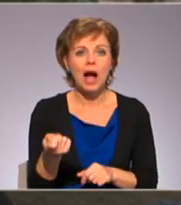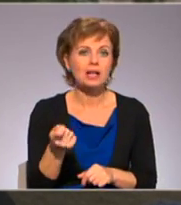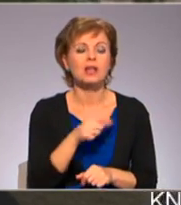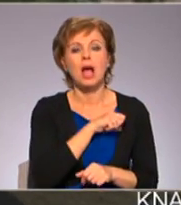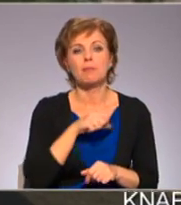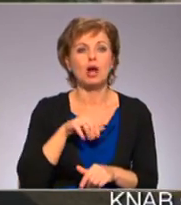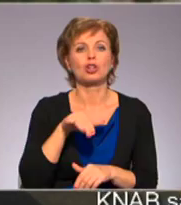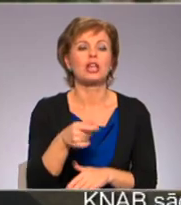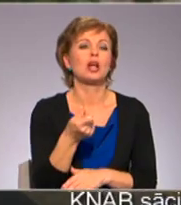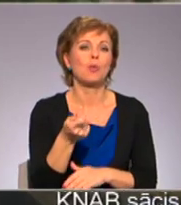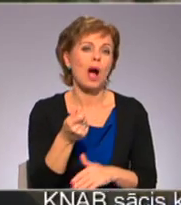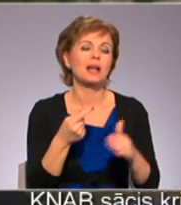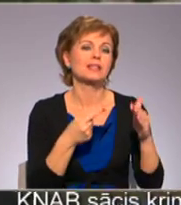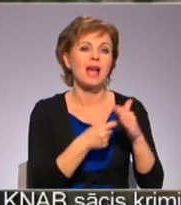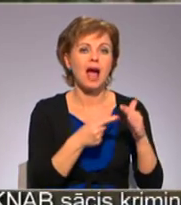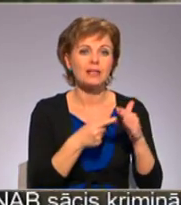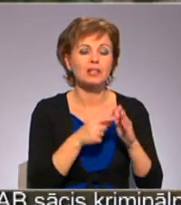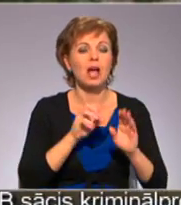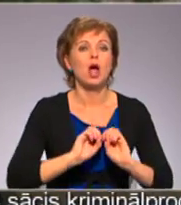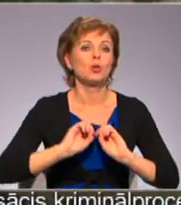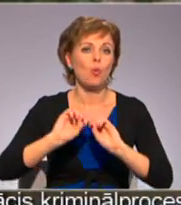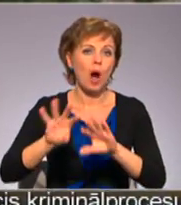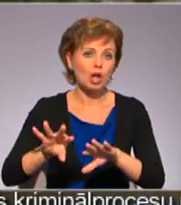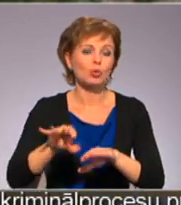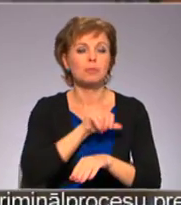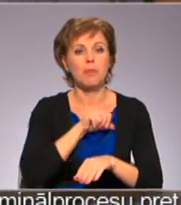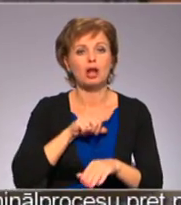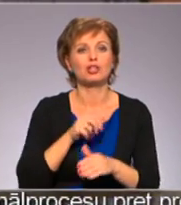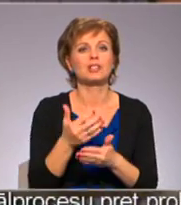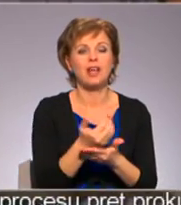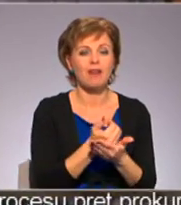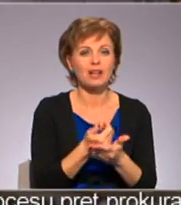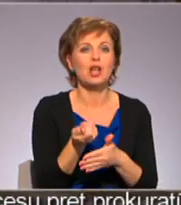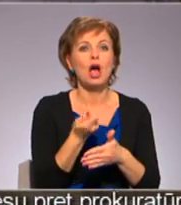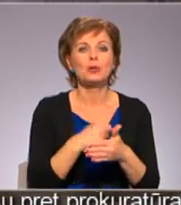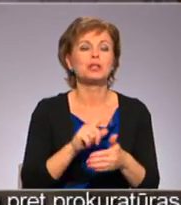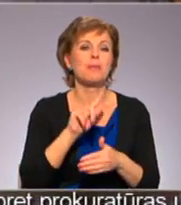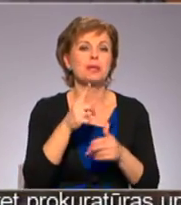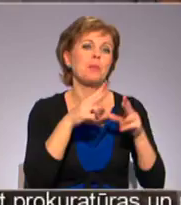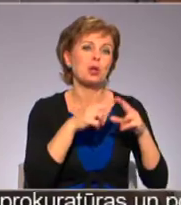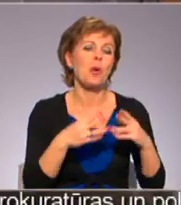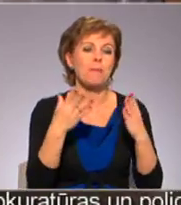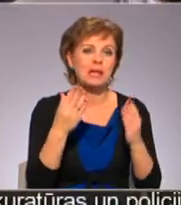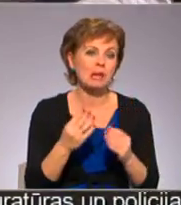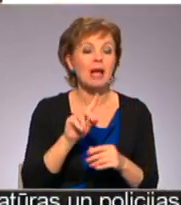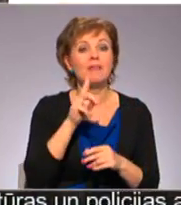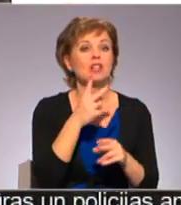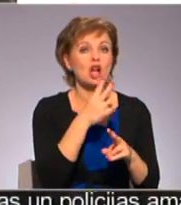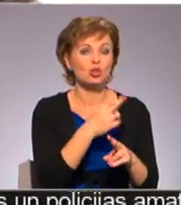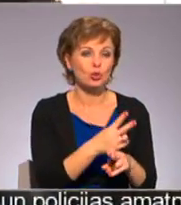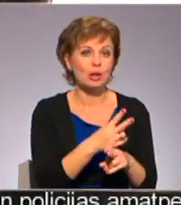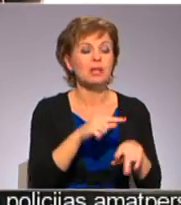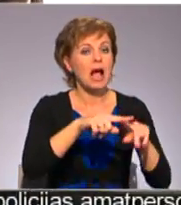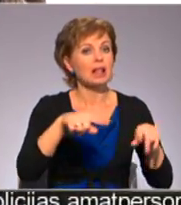iet ogās mežā sēnēs nodot, paši sev salasa. Noslēdzot pirmo nometnes dienu, viens no uzdevumiem bija uz